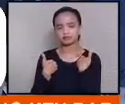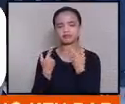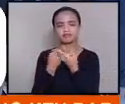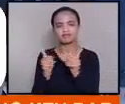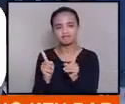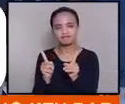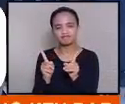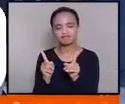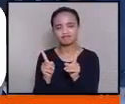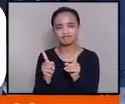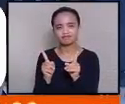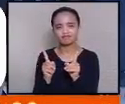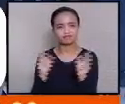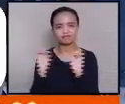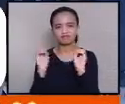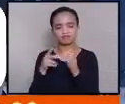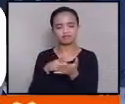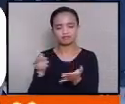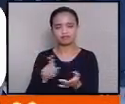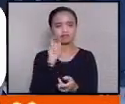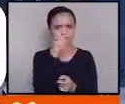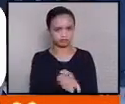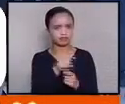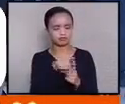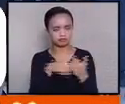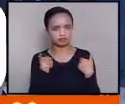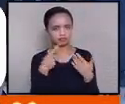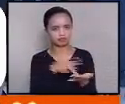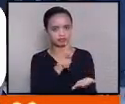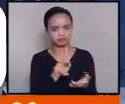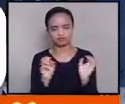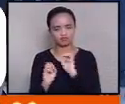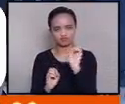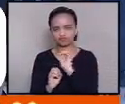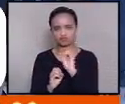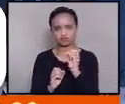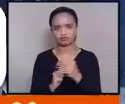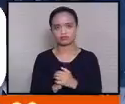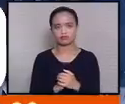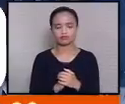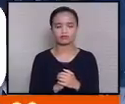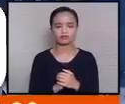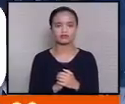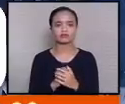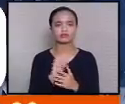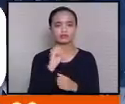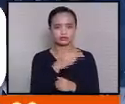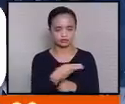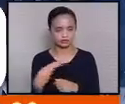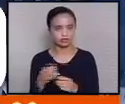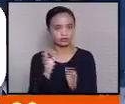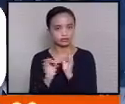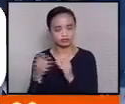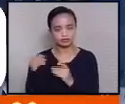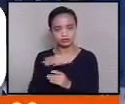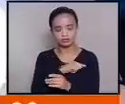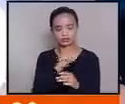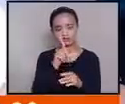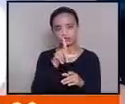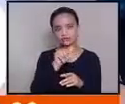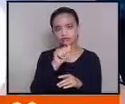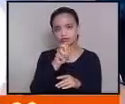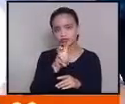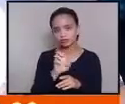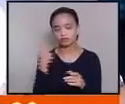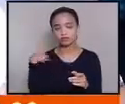nga lang, sir, yung bang... No pay. No pay po, hindi, dapat merong paid leave yan. Wala, sir. Wala sa amin, sir. Oh. Kasi sa sir, kapag ka nag-leave kami sa kanila, sir, pupunta kami